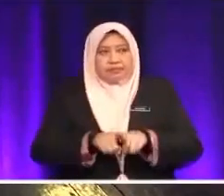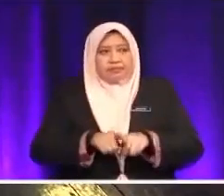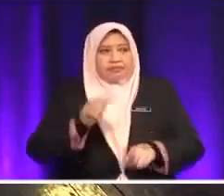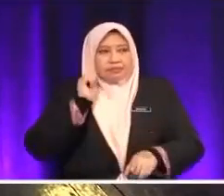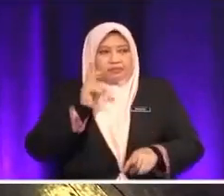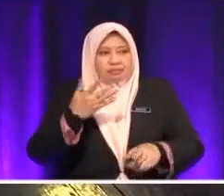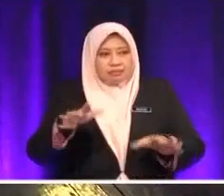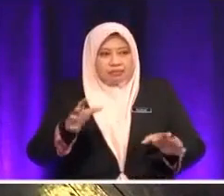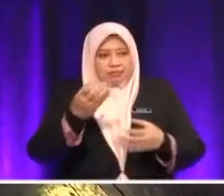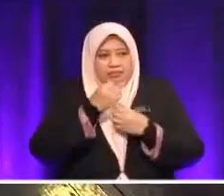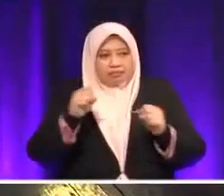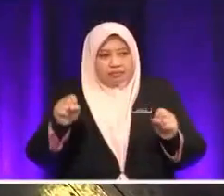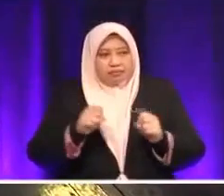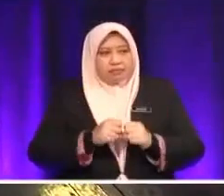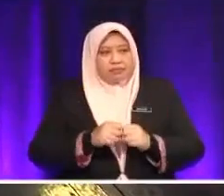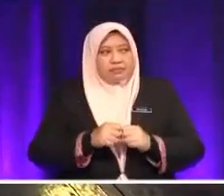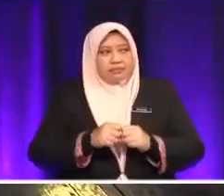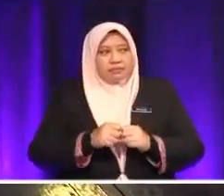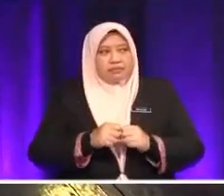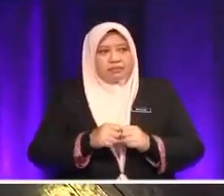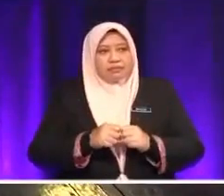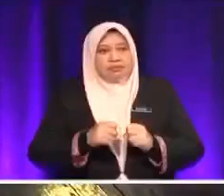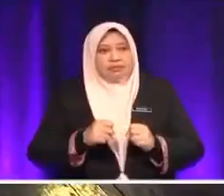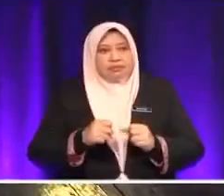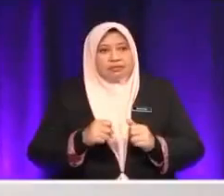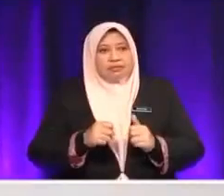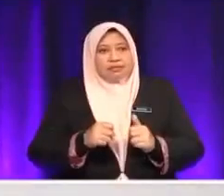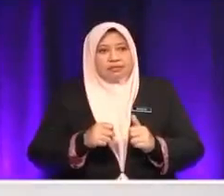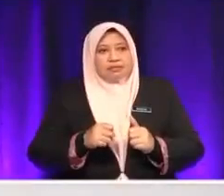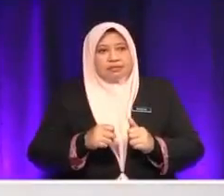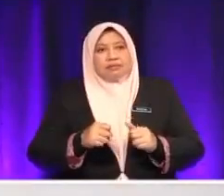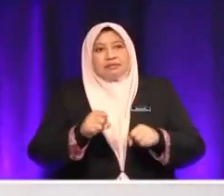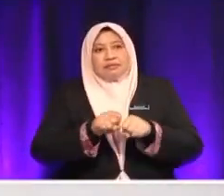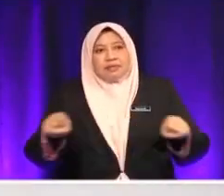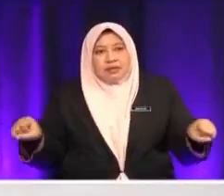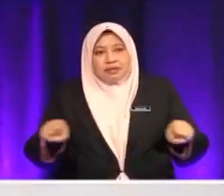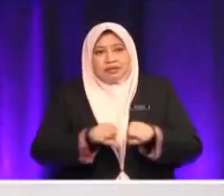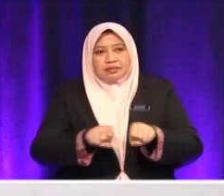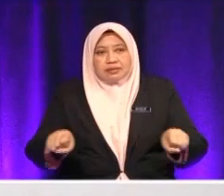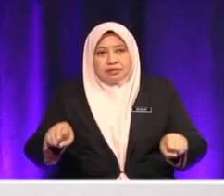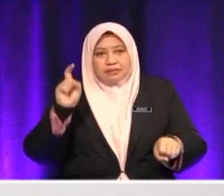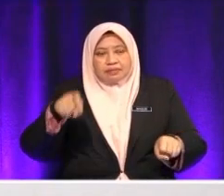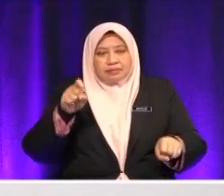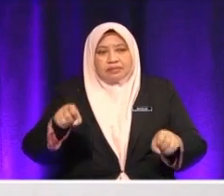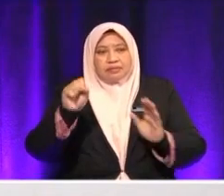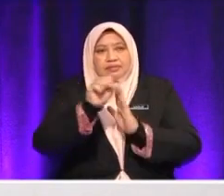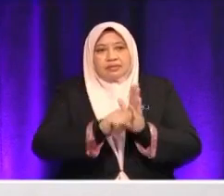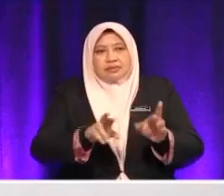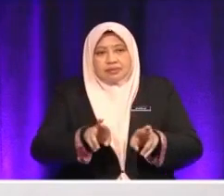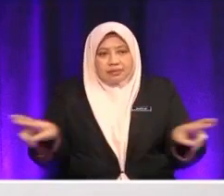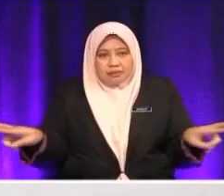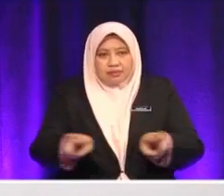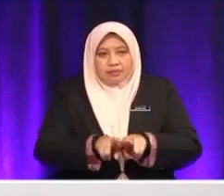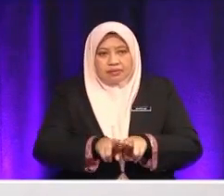pondasi ya ada angkek di sini oke Ini adalah skala yang penting adalah skalanya mesti seragam hanya kita